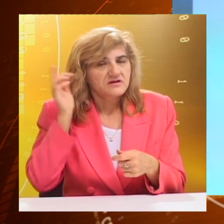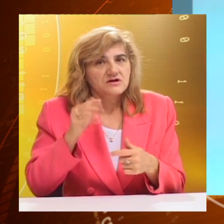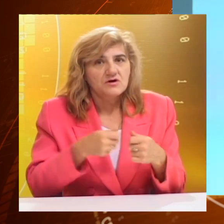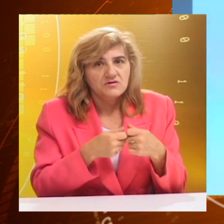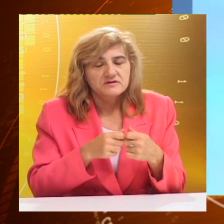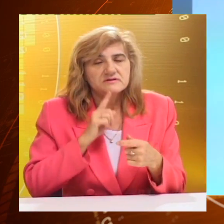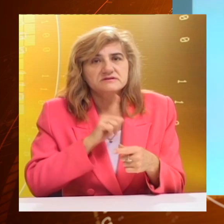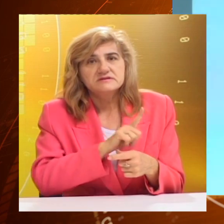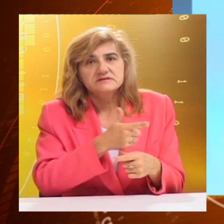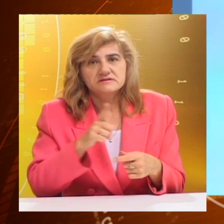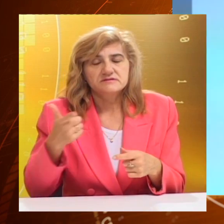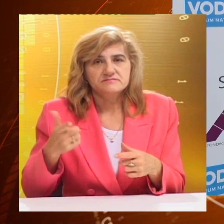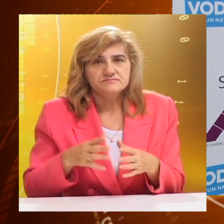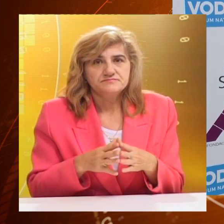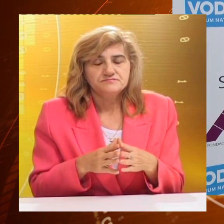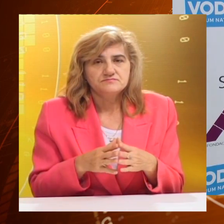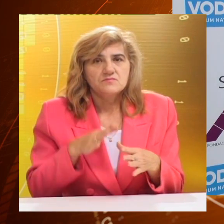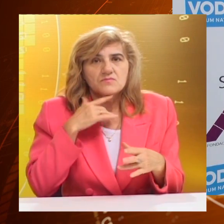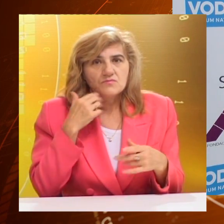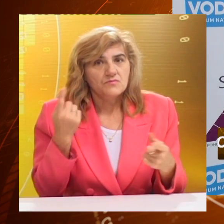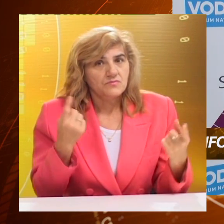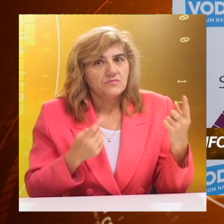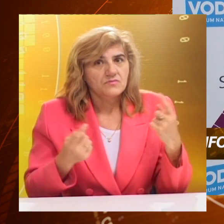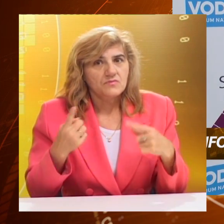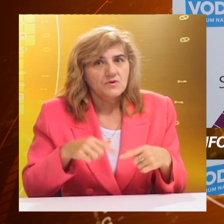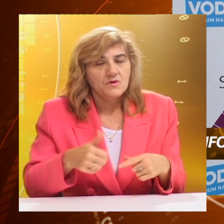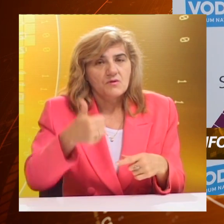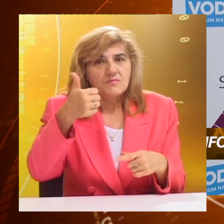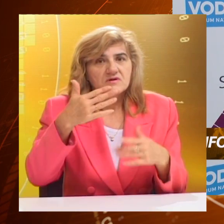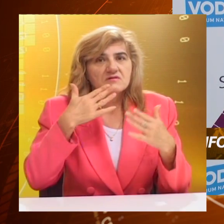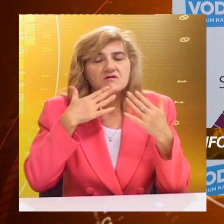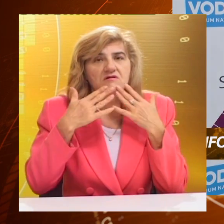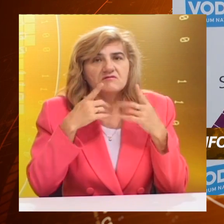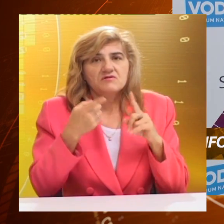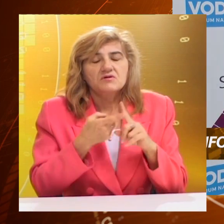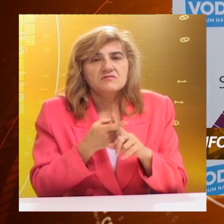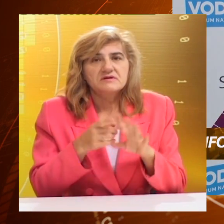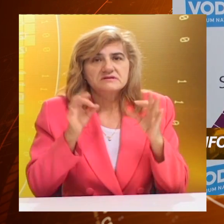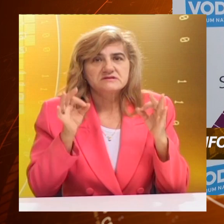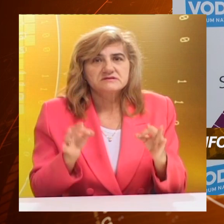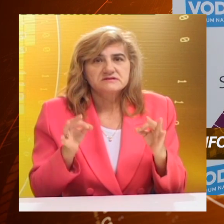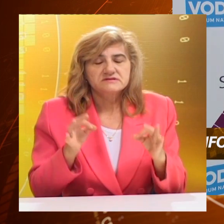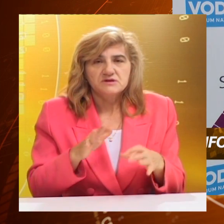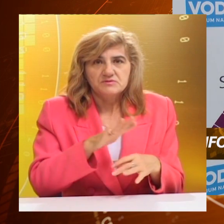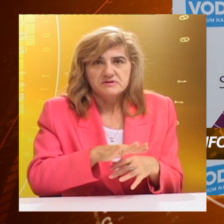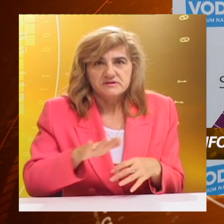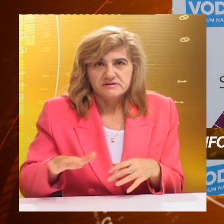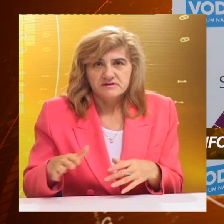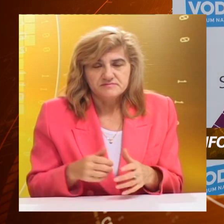nevladinih organizacija na tom polju. Pa izuzetno smo zadovoljni odzivom za prvu konferenciju o bezbednosti dece, bezbednosti i